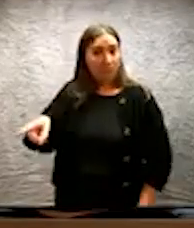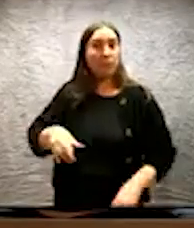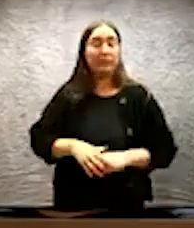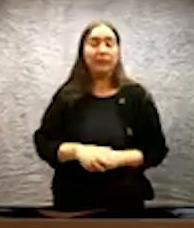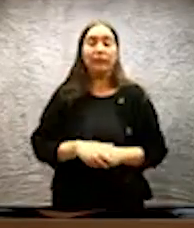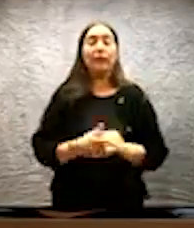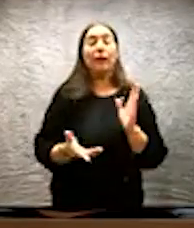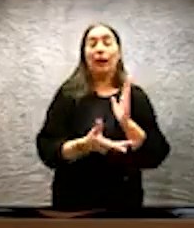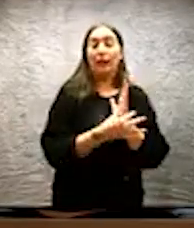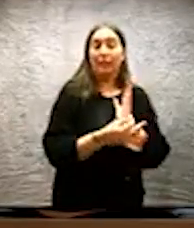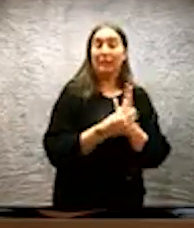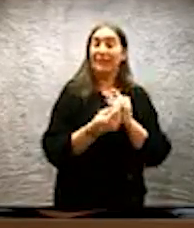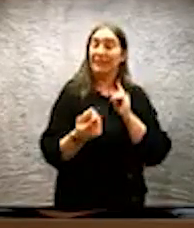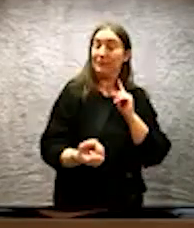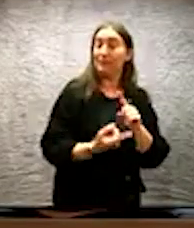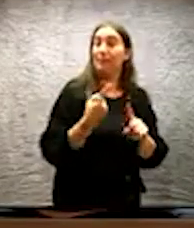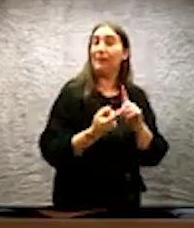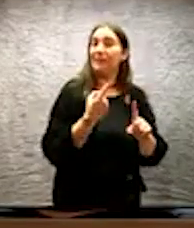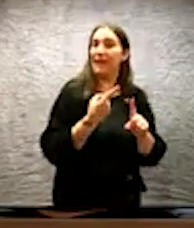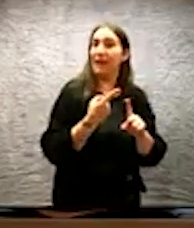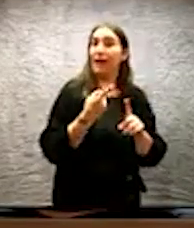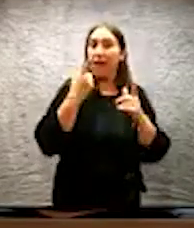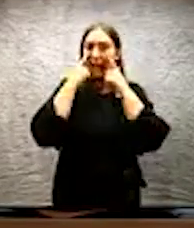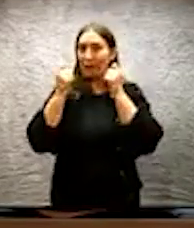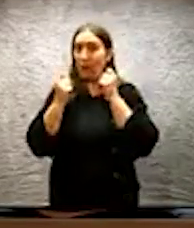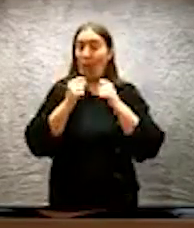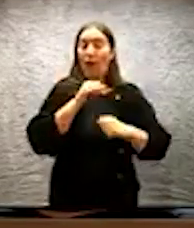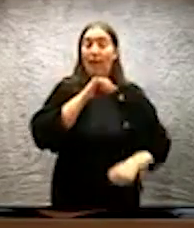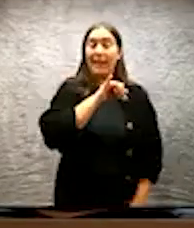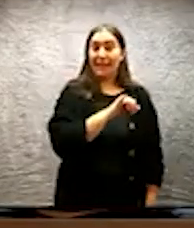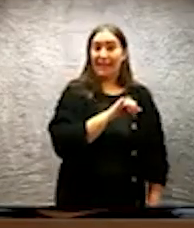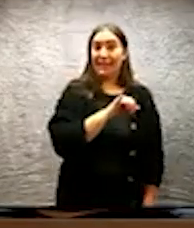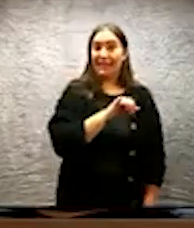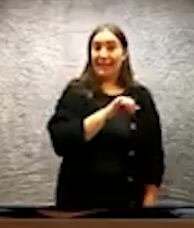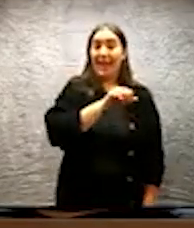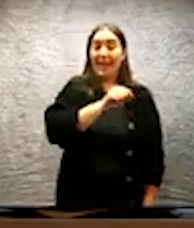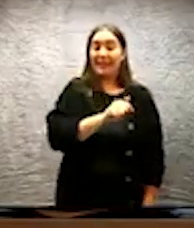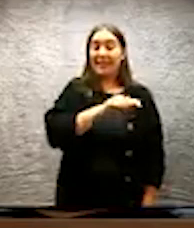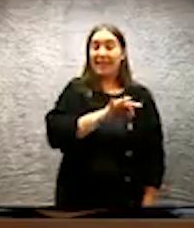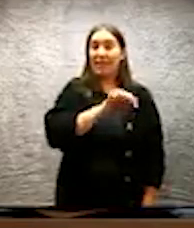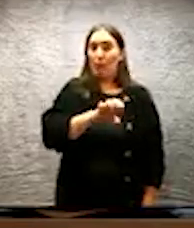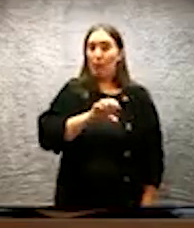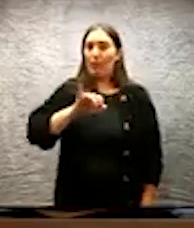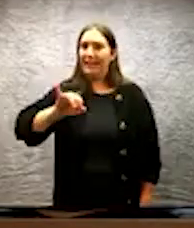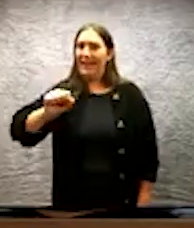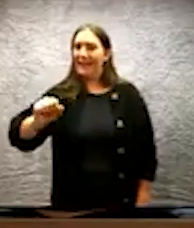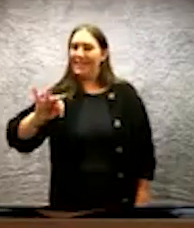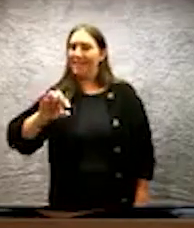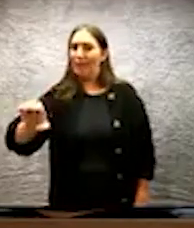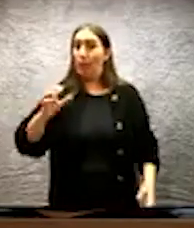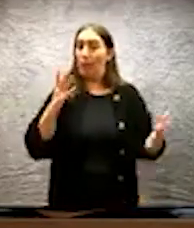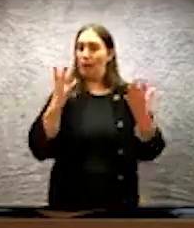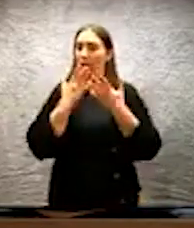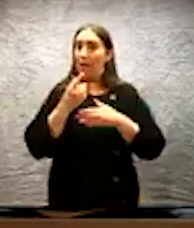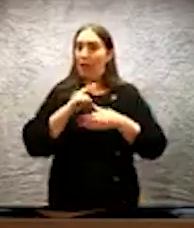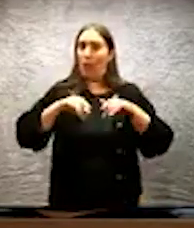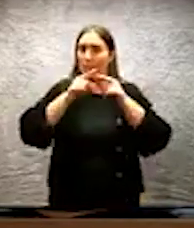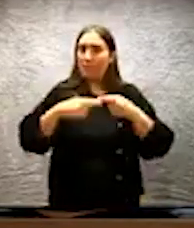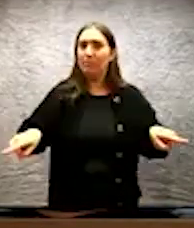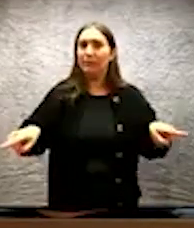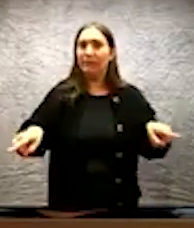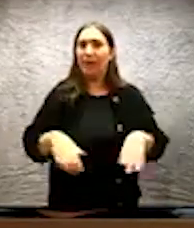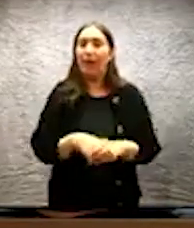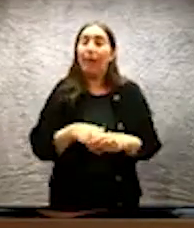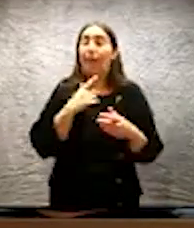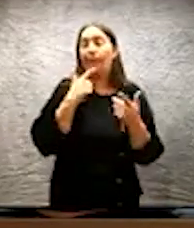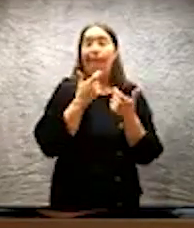d'engagement, à ne pas confondre avec l'IFSE, là c'est ISFE. Oui, c'est pour nous amuser un petit peu, mais